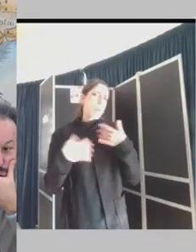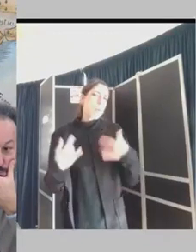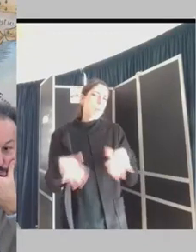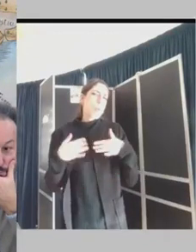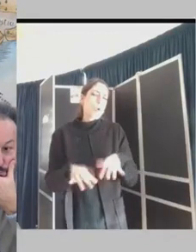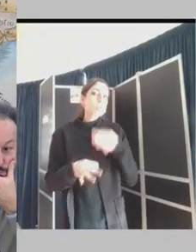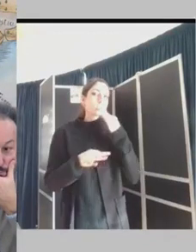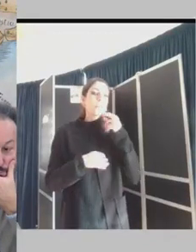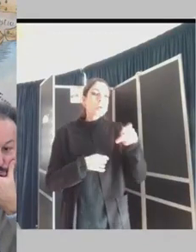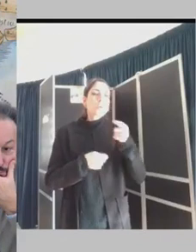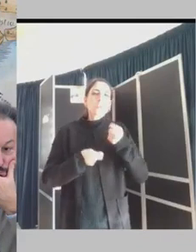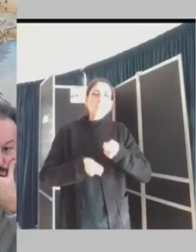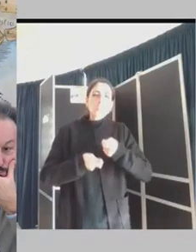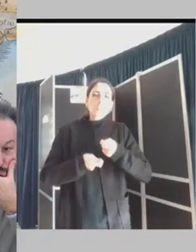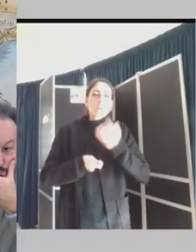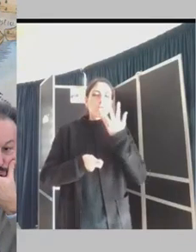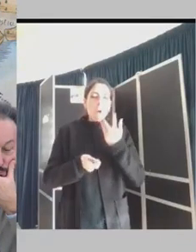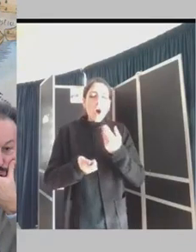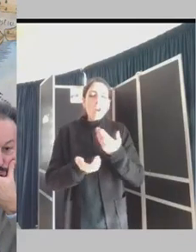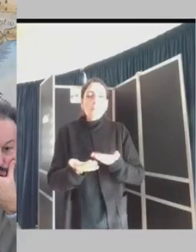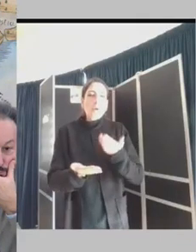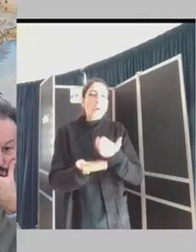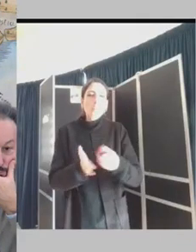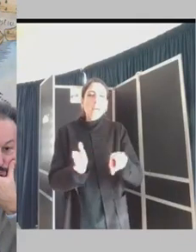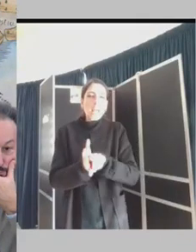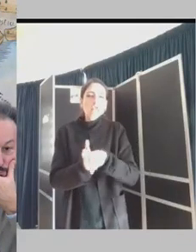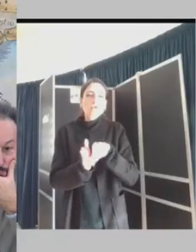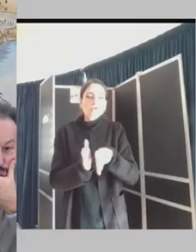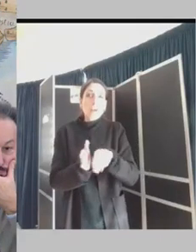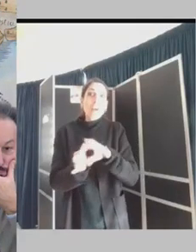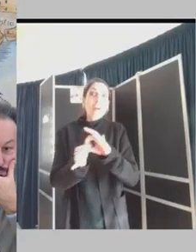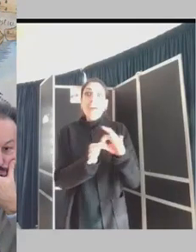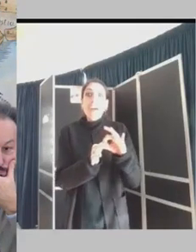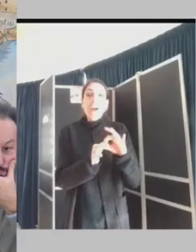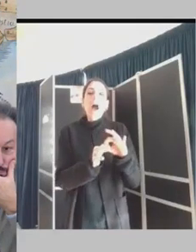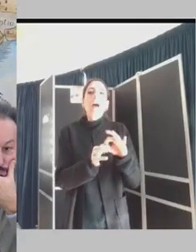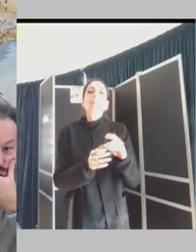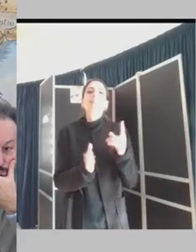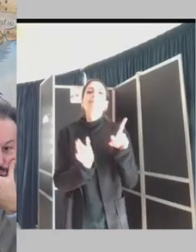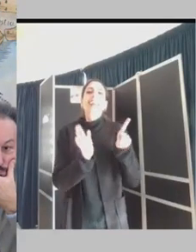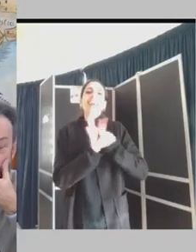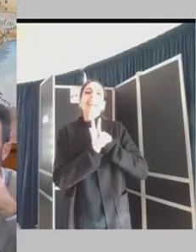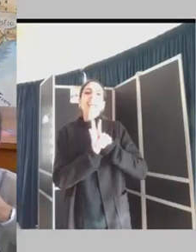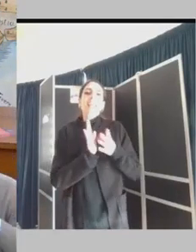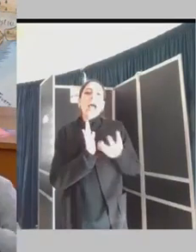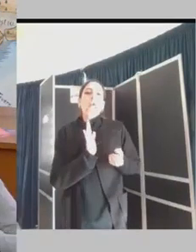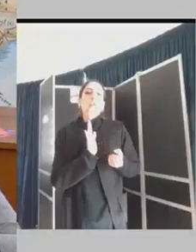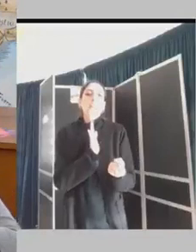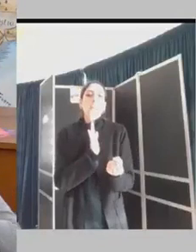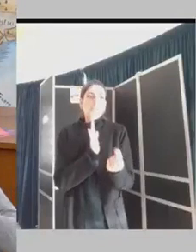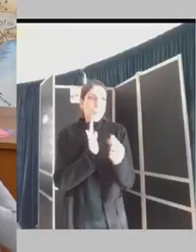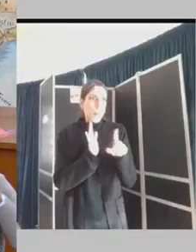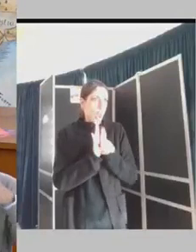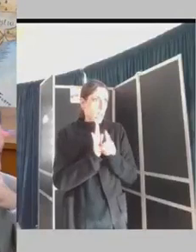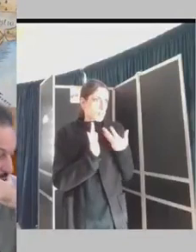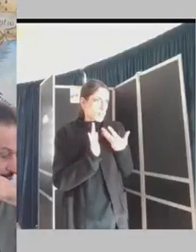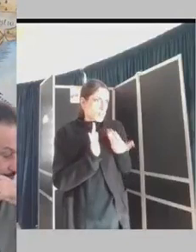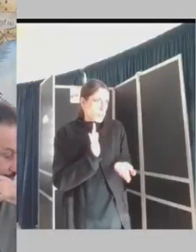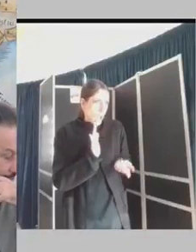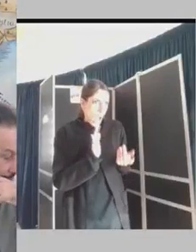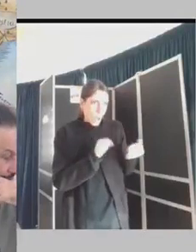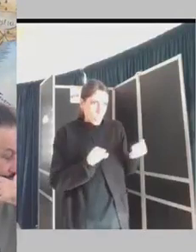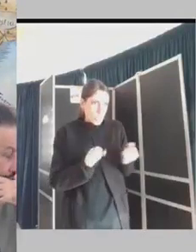alcuni decreti attuativi che il Governo sta portando avanti, e su questa legge sono previsti anche una serie di fondi.